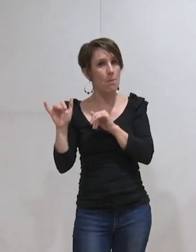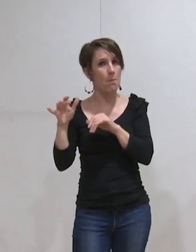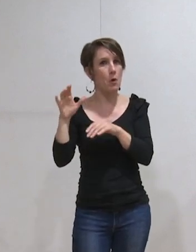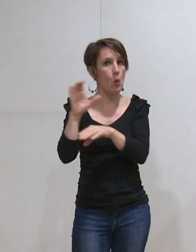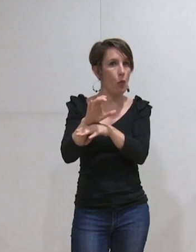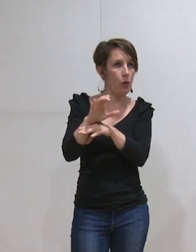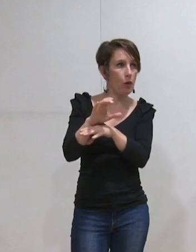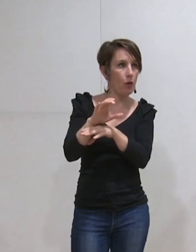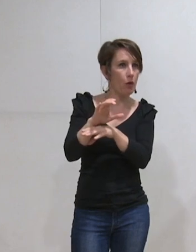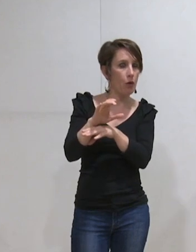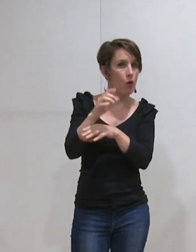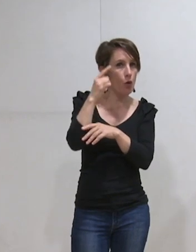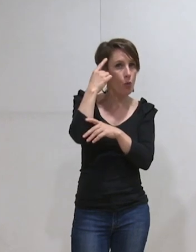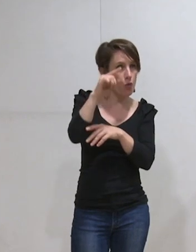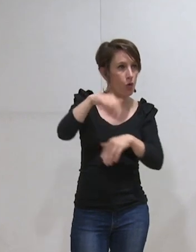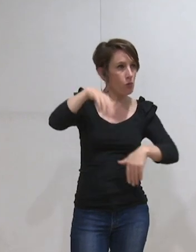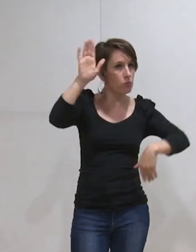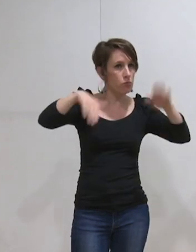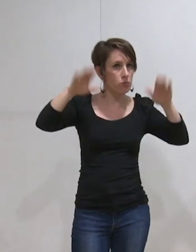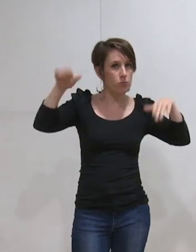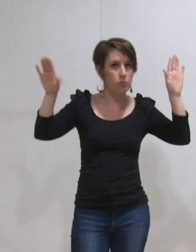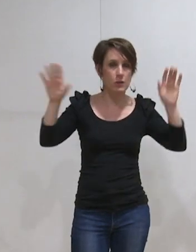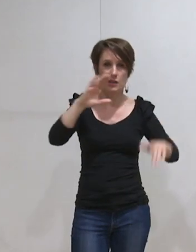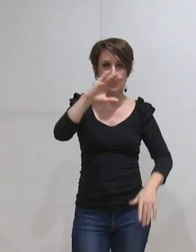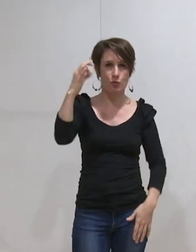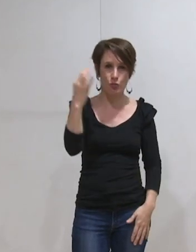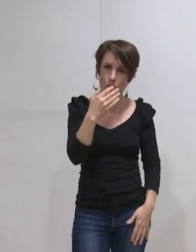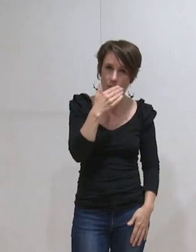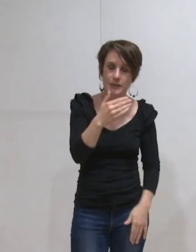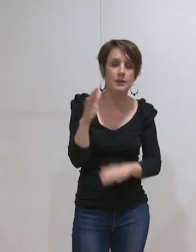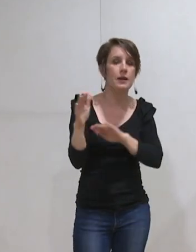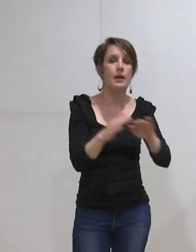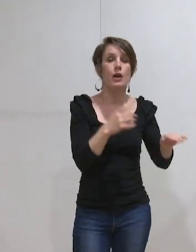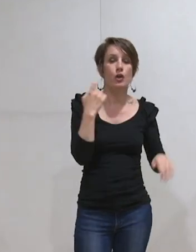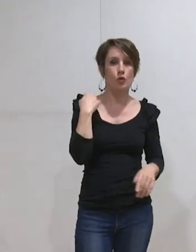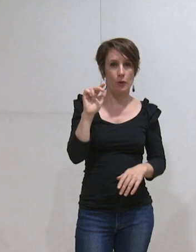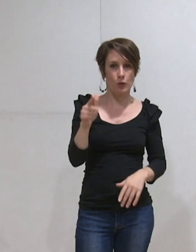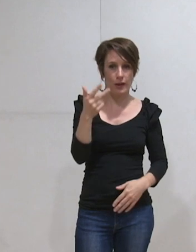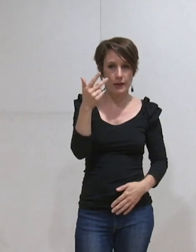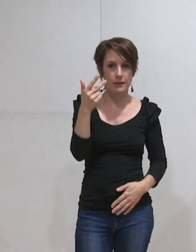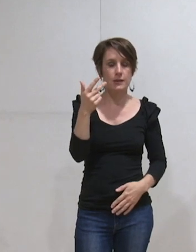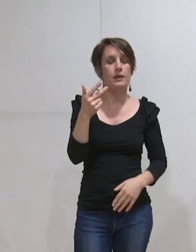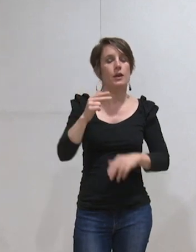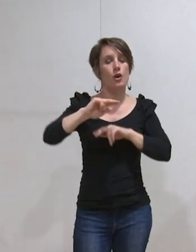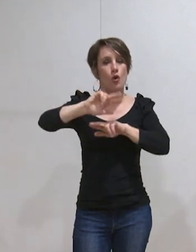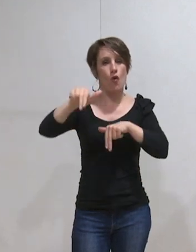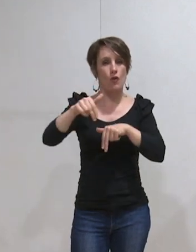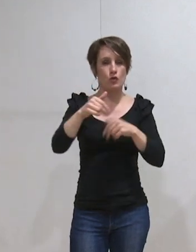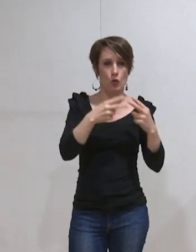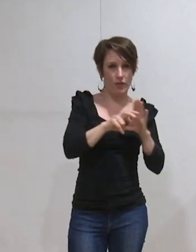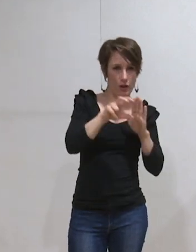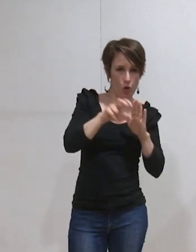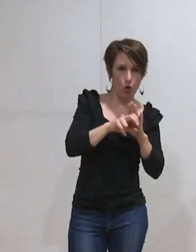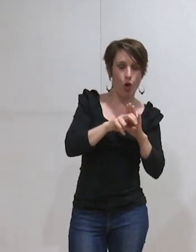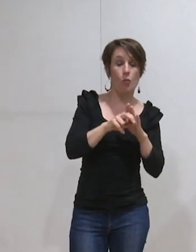vote contre qui est pour unanimité je vous remercie la 13 des conventions entre la Ville de Grenoble